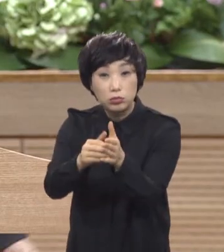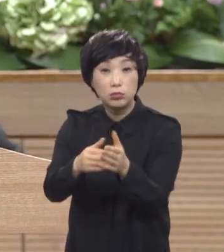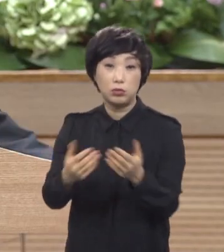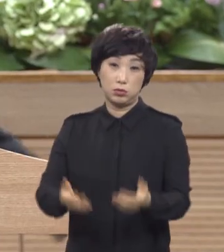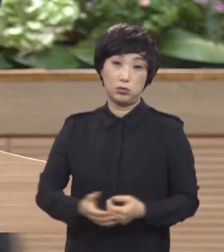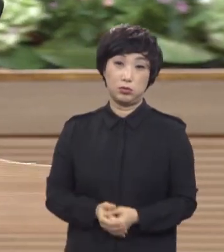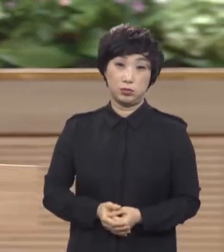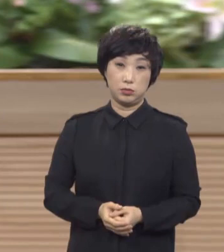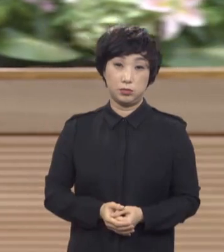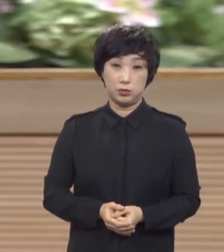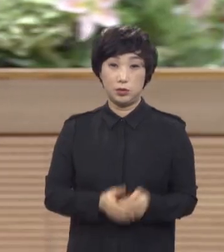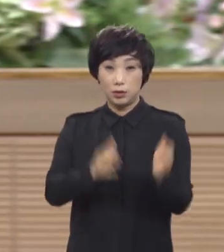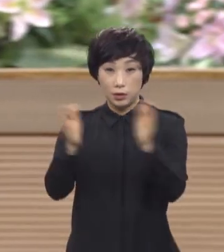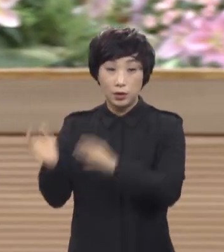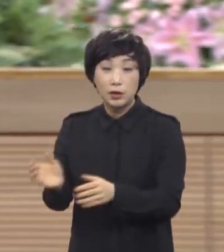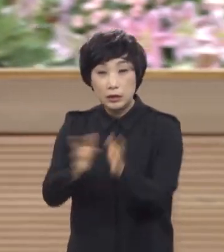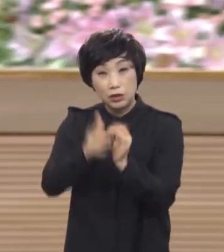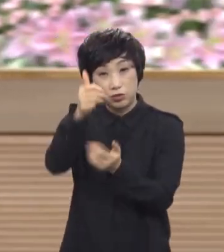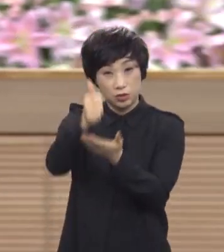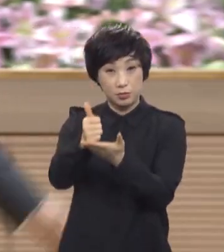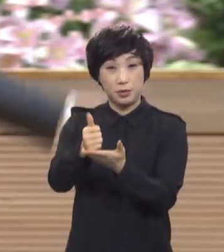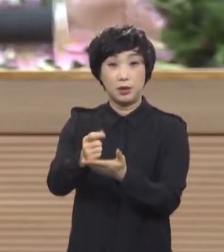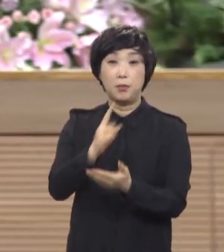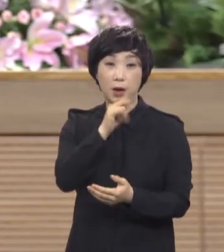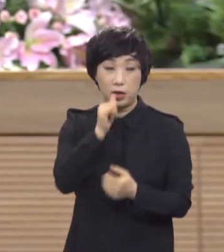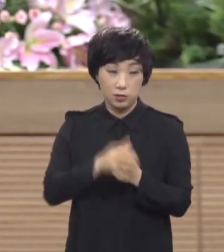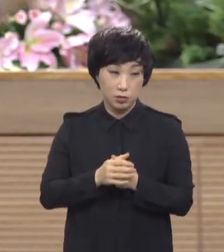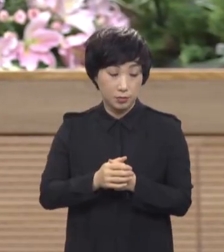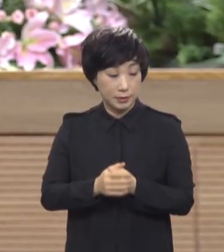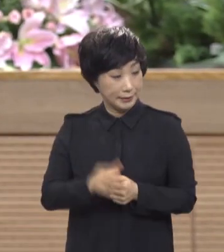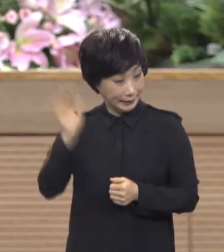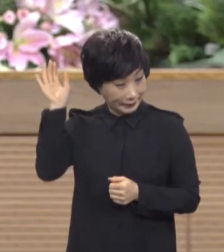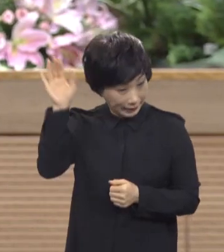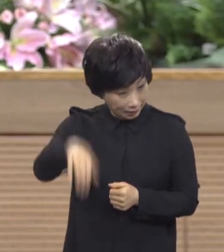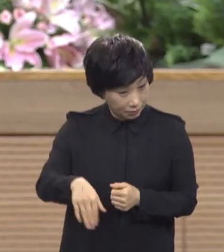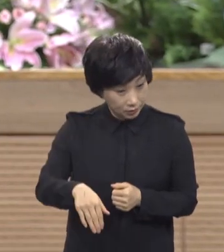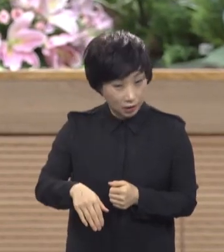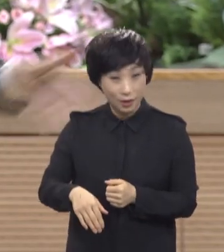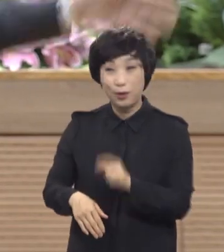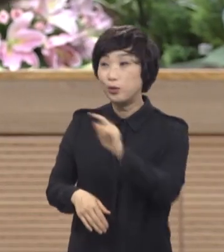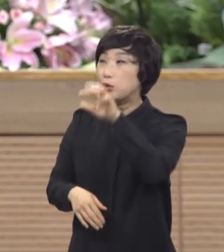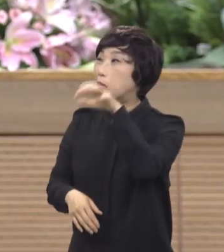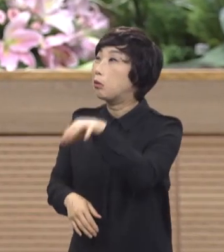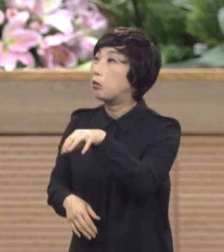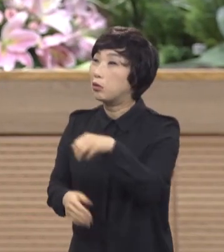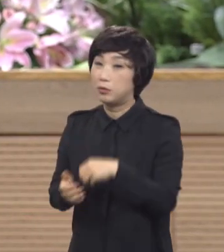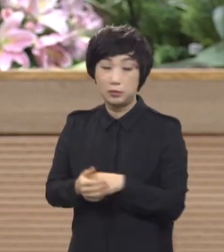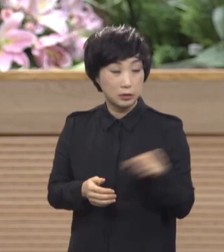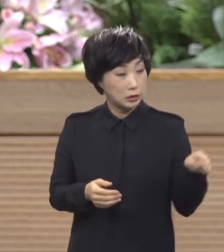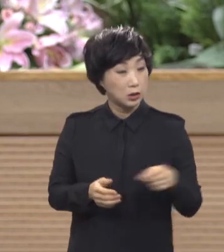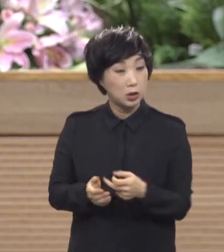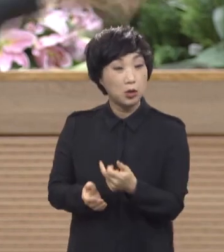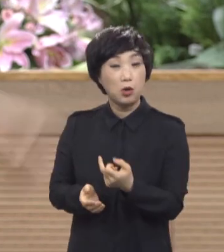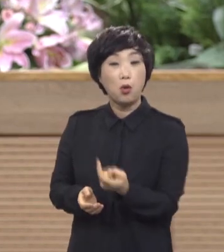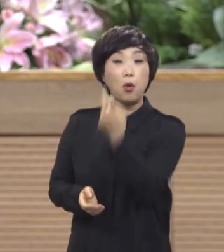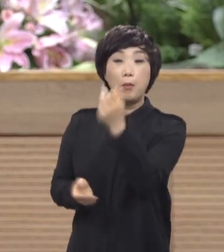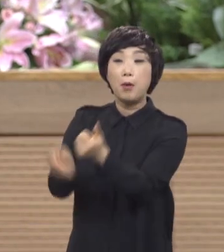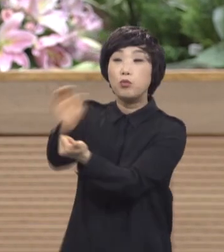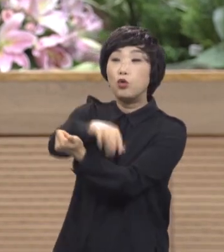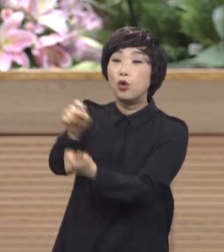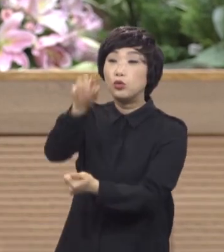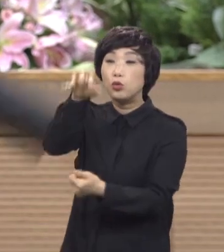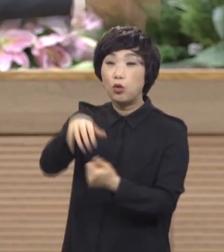예수께서 말합니다 가자 어디래요 너희 오라버니 어디다 묻었니